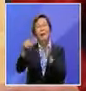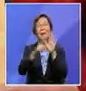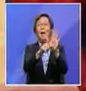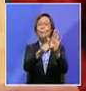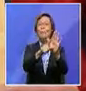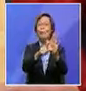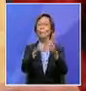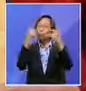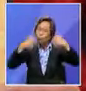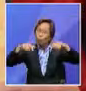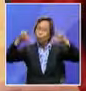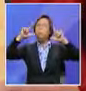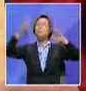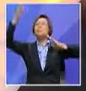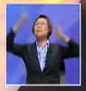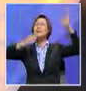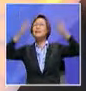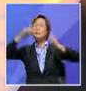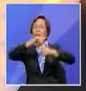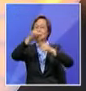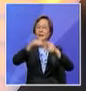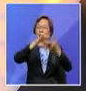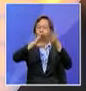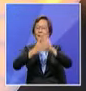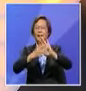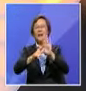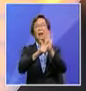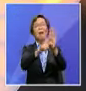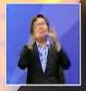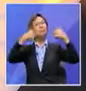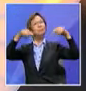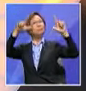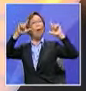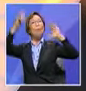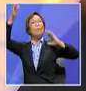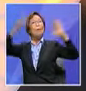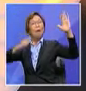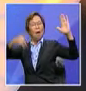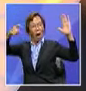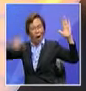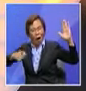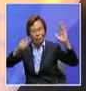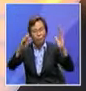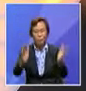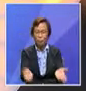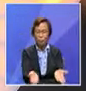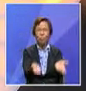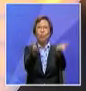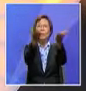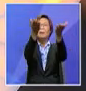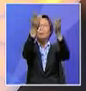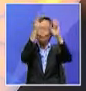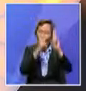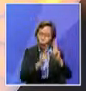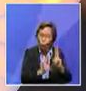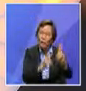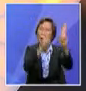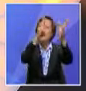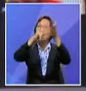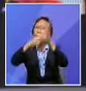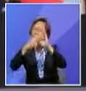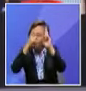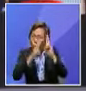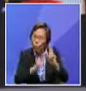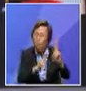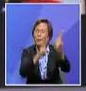lambang kebesaran negara. Jadi apabila dia menjadi lambang kebesaran negara, ia harus dimuliakan. Dimuliakan itu bermakna